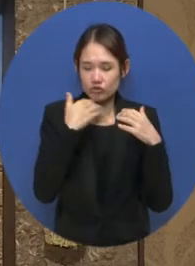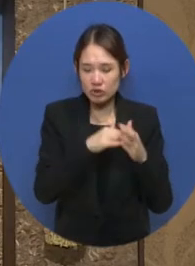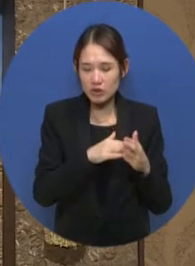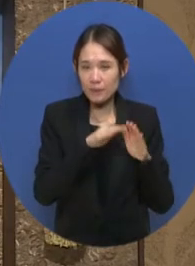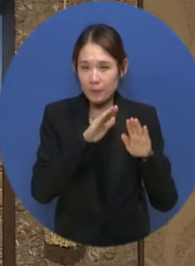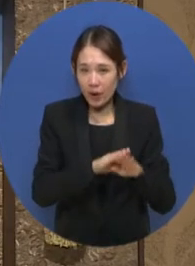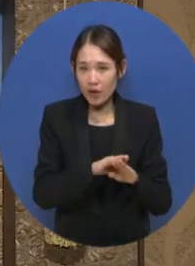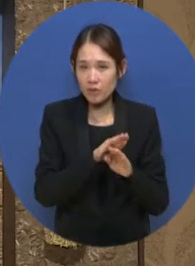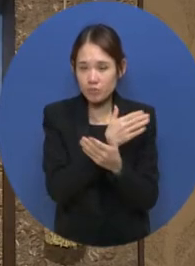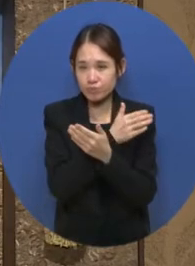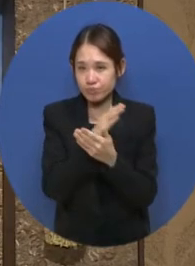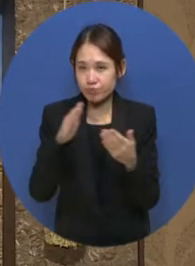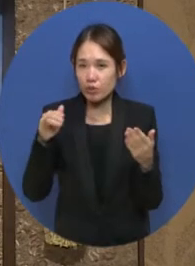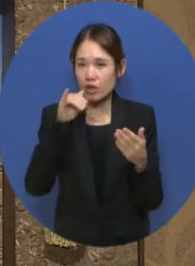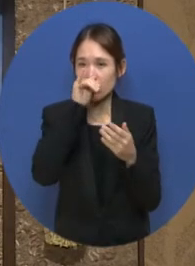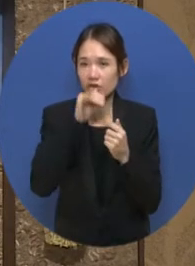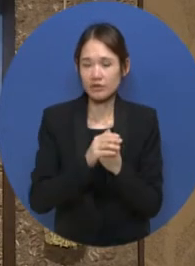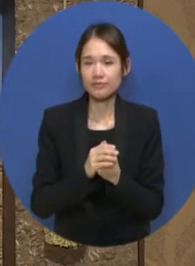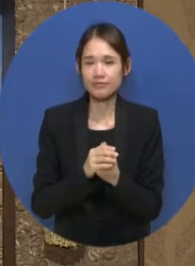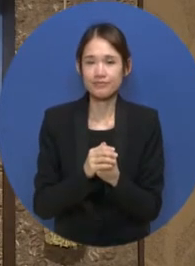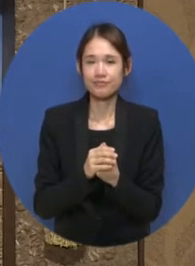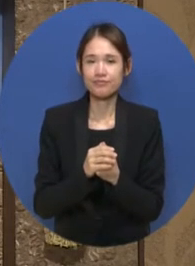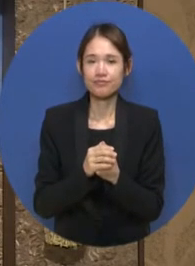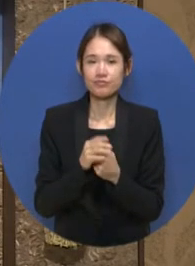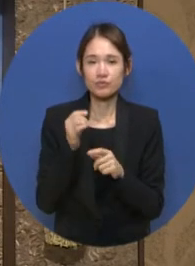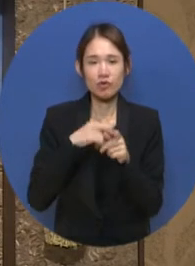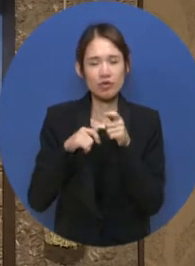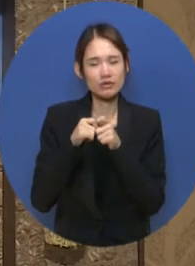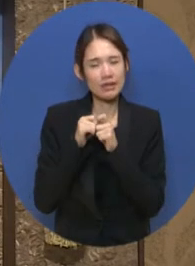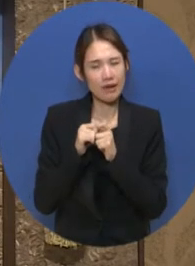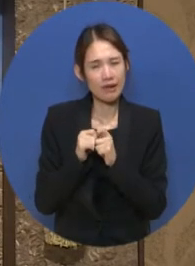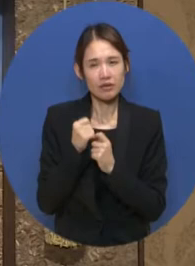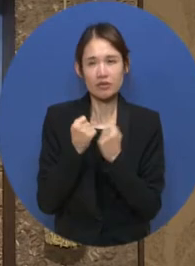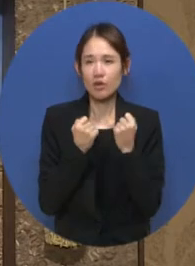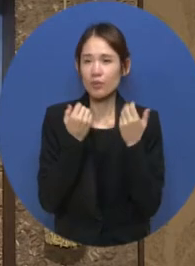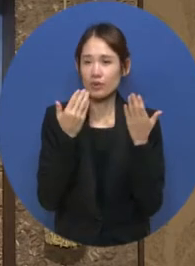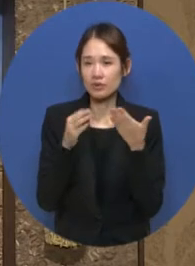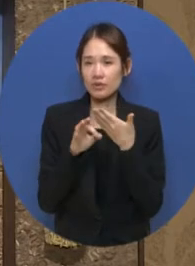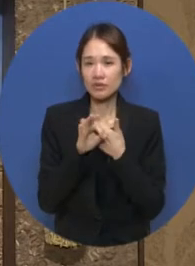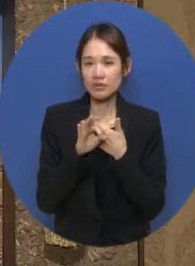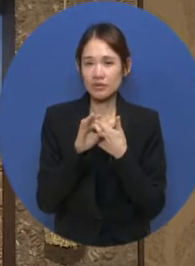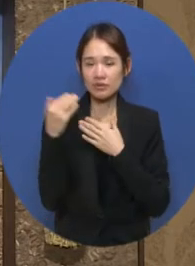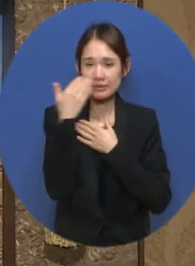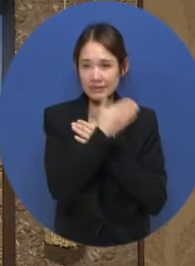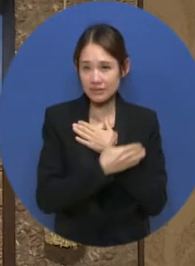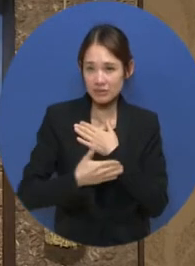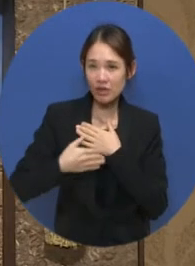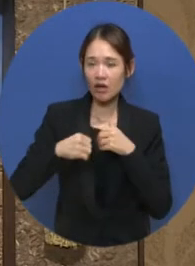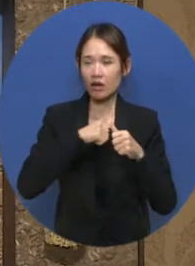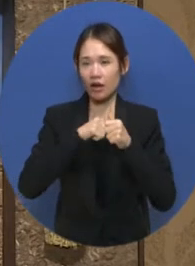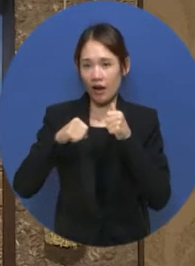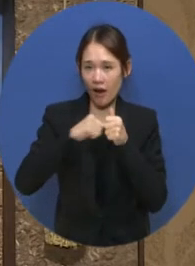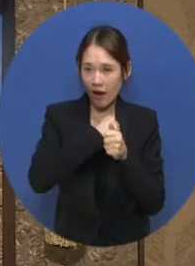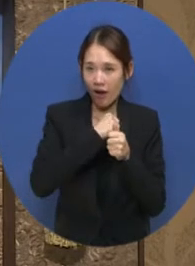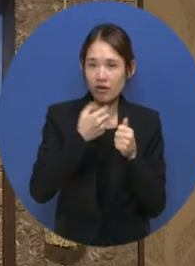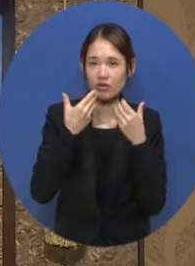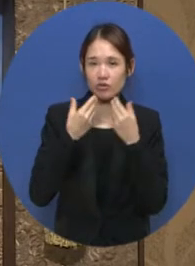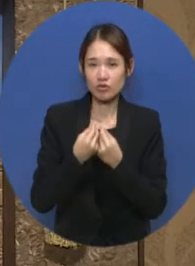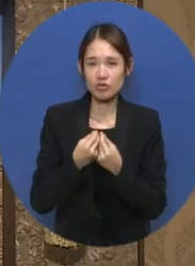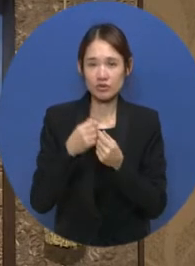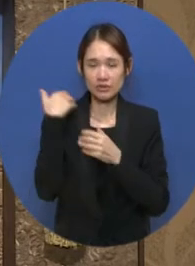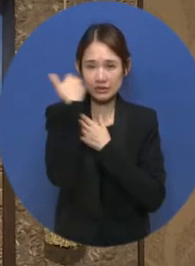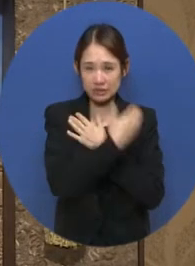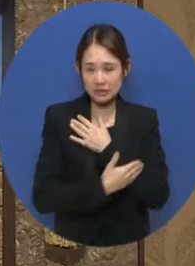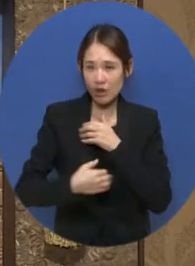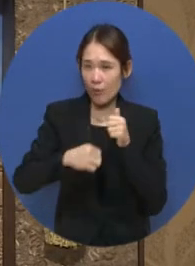전 분류를 현재 하고 있습니다 어쩜 더 자세히 좀 말씀을 드리며 이제 신체적 학대 의 경우에는 신체적 폭력